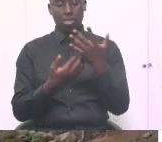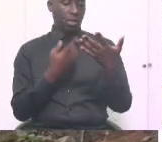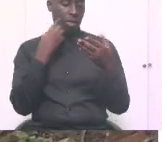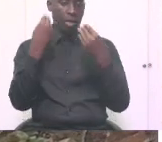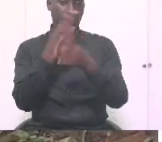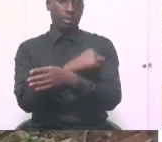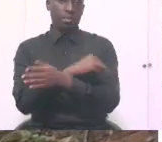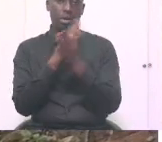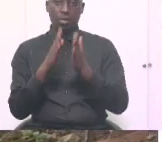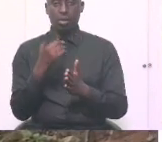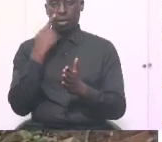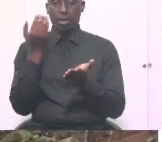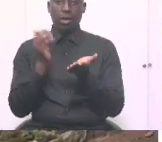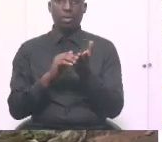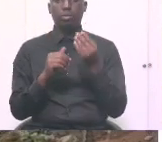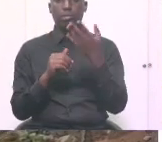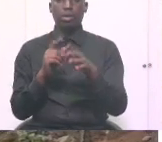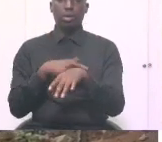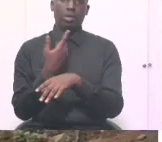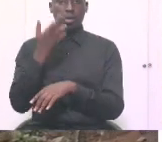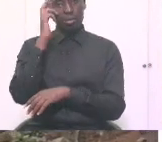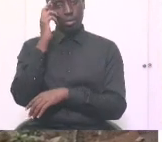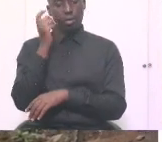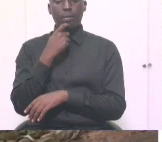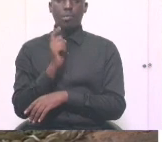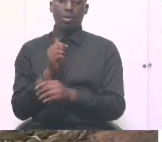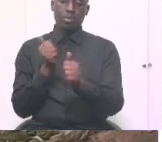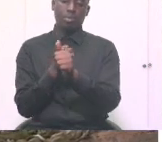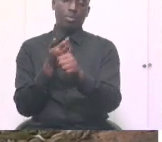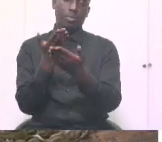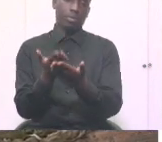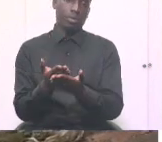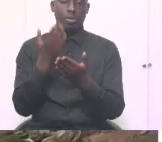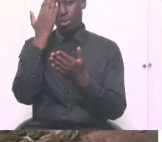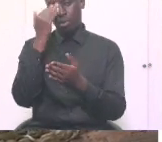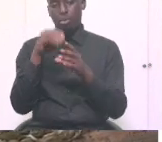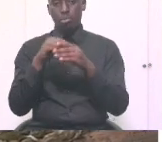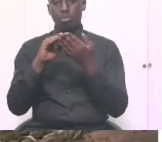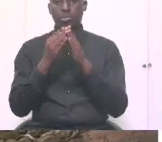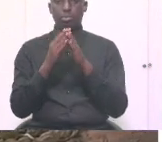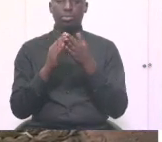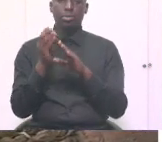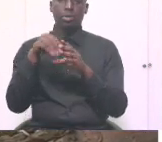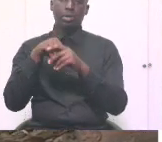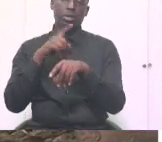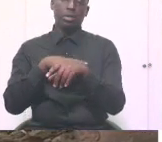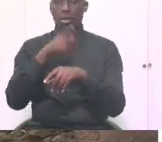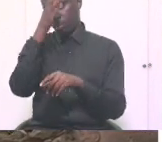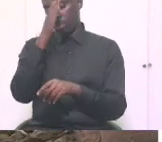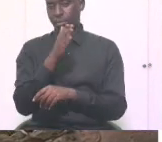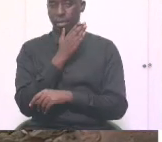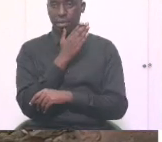muganga ukareba randevu yamuhaye ukamwibutsa ko agomba kuzayikurikirana kubera ko mu mudugudu hari igihe hari